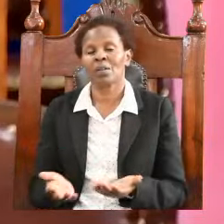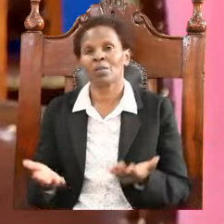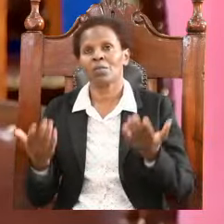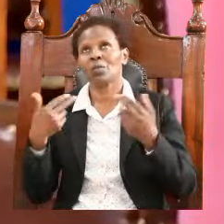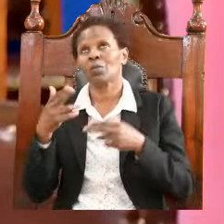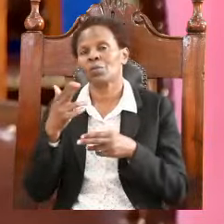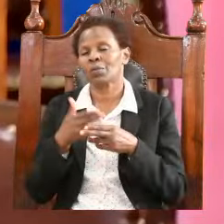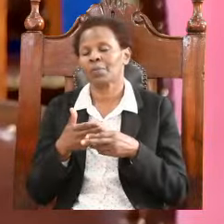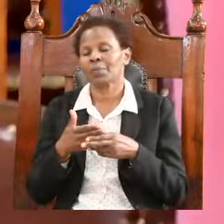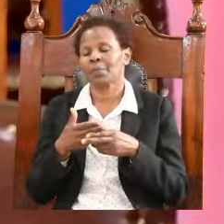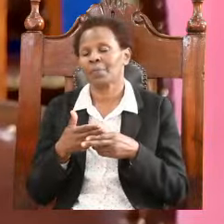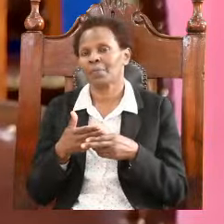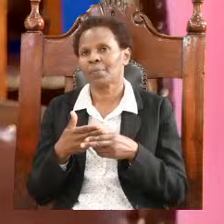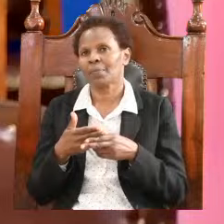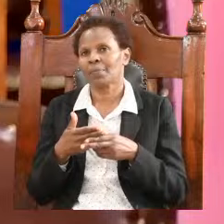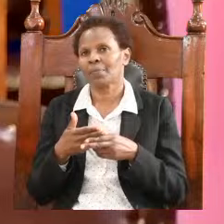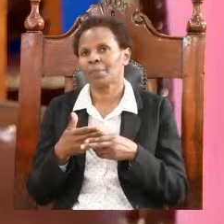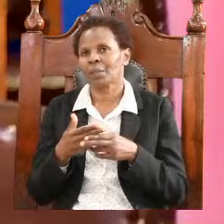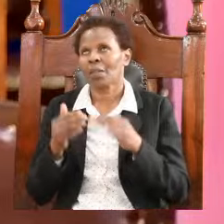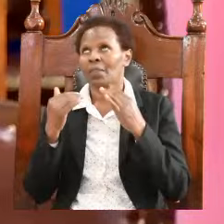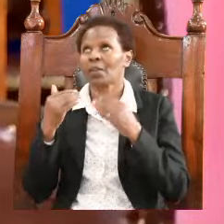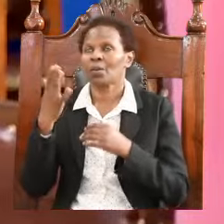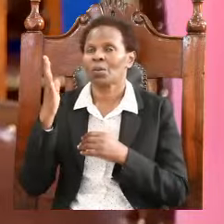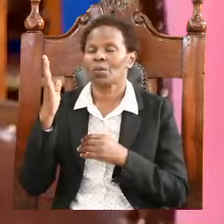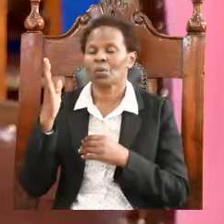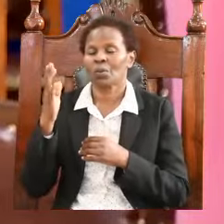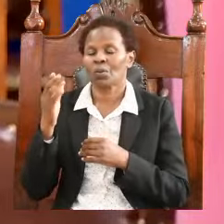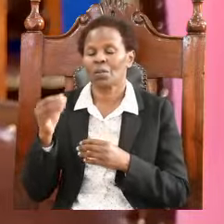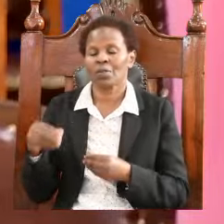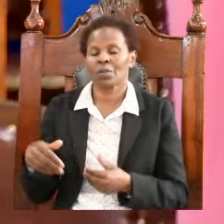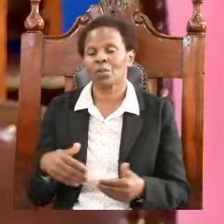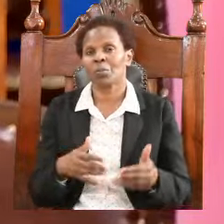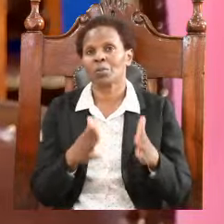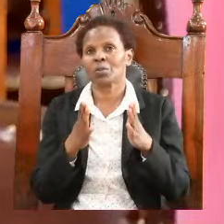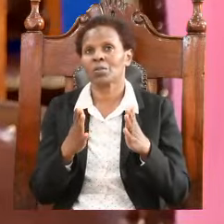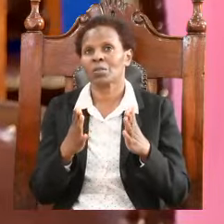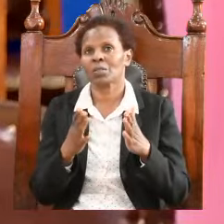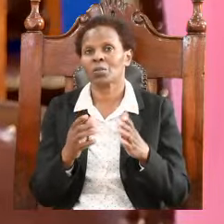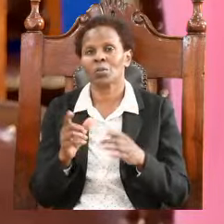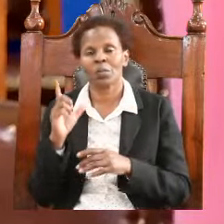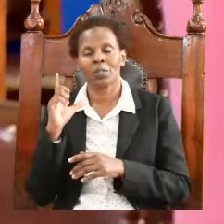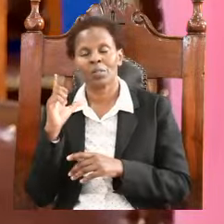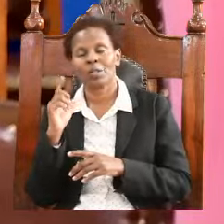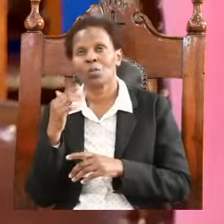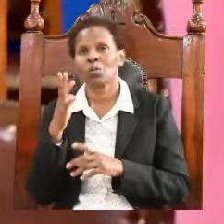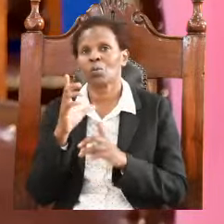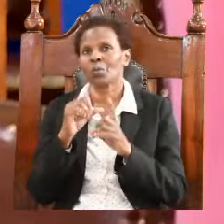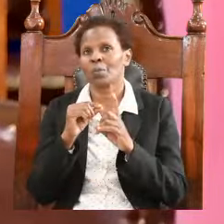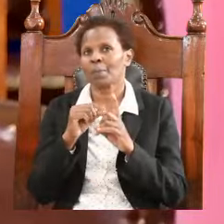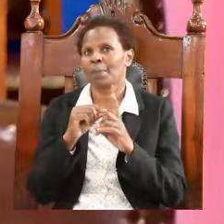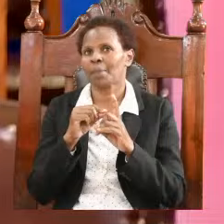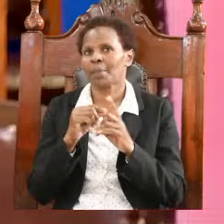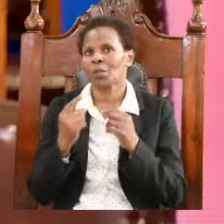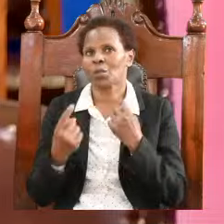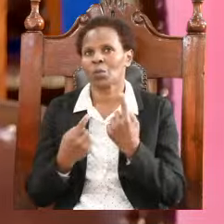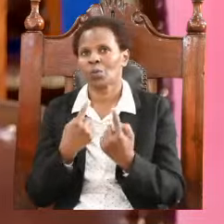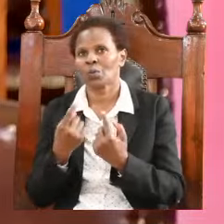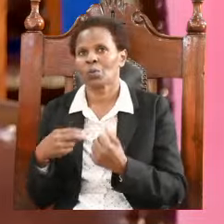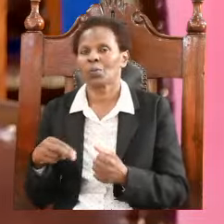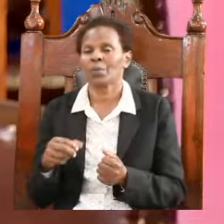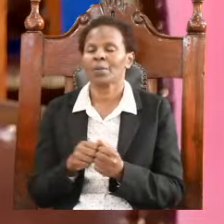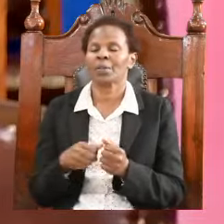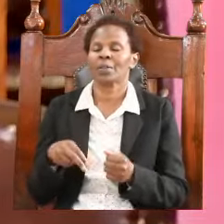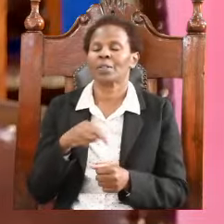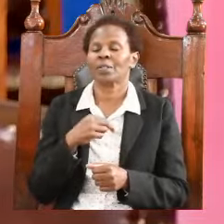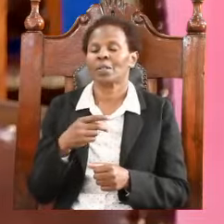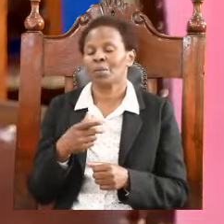ritwa riaku tukagucokeria ngatho ni gutuhe mweke wa kuigua kiugo giaku aria na ithui